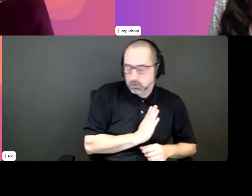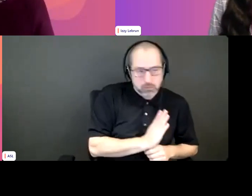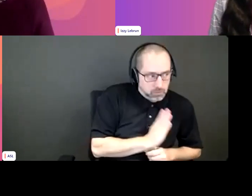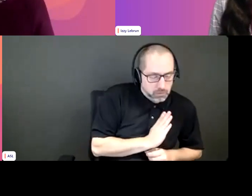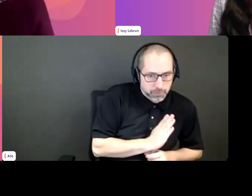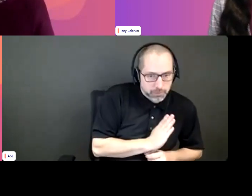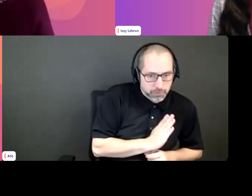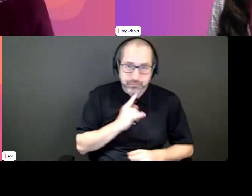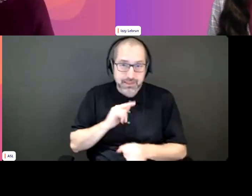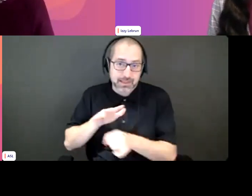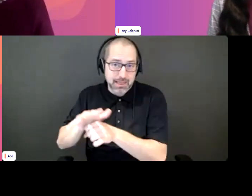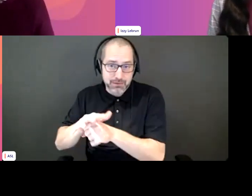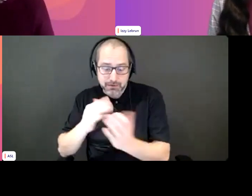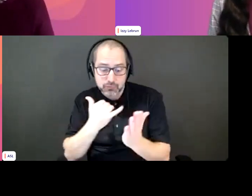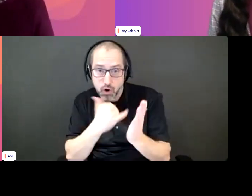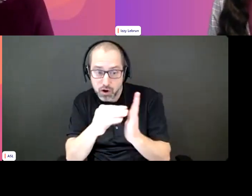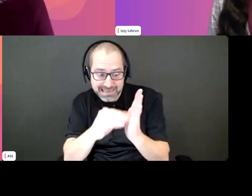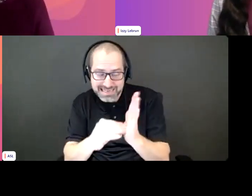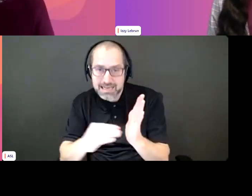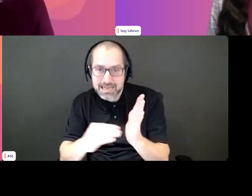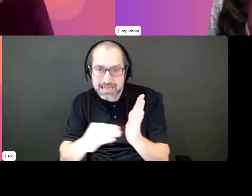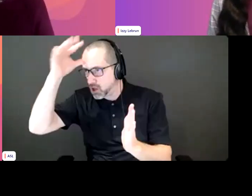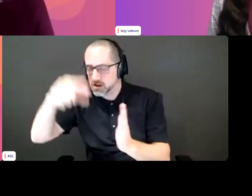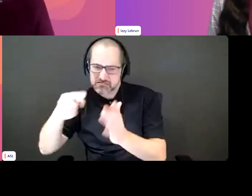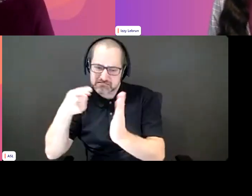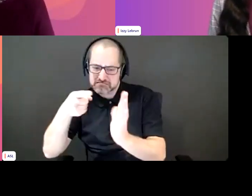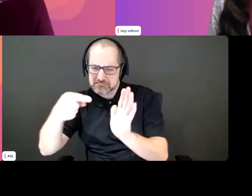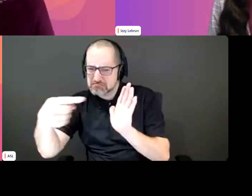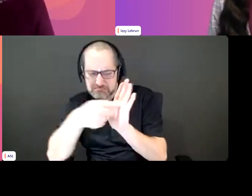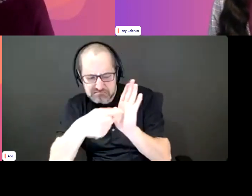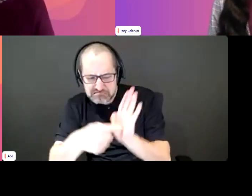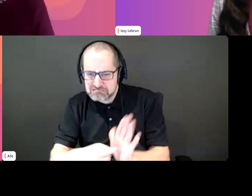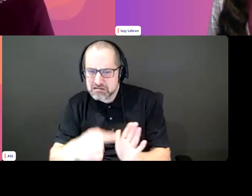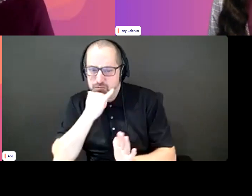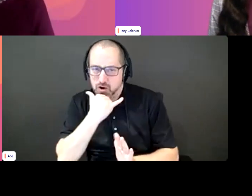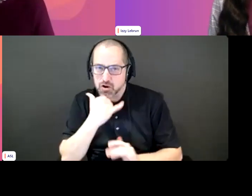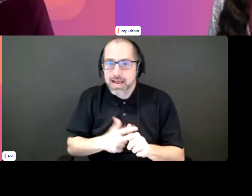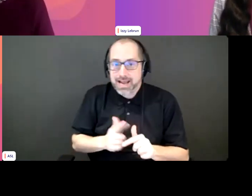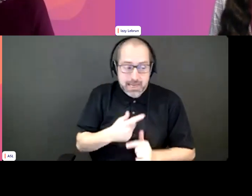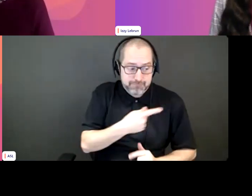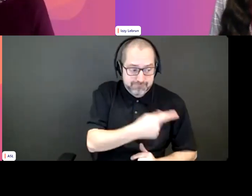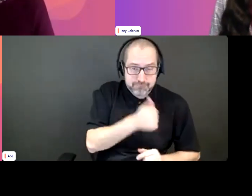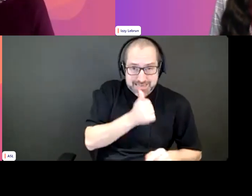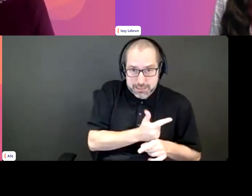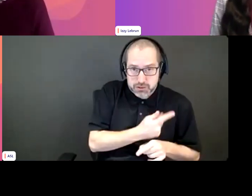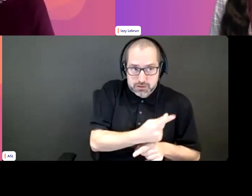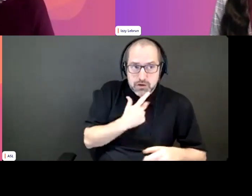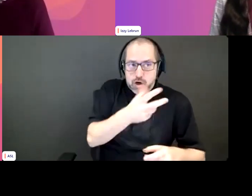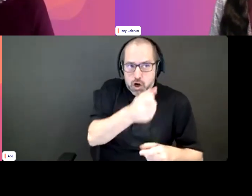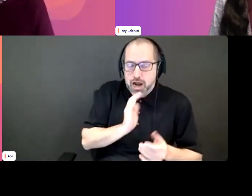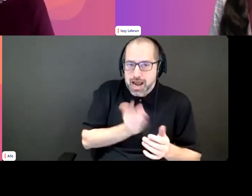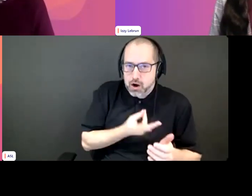là-dessus et c'était suffisant pour que mon père donc la dénonce à cause de cela